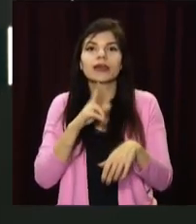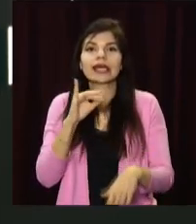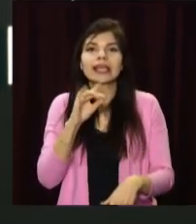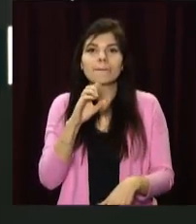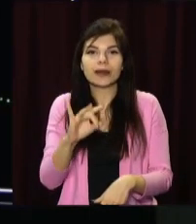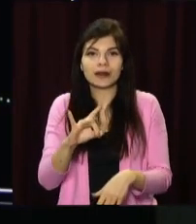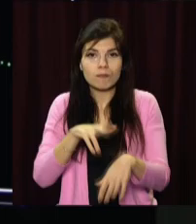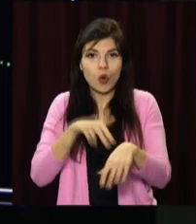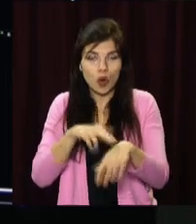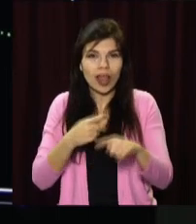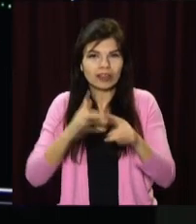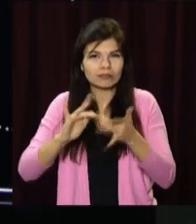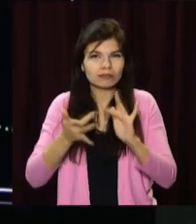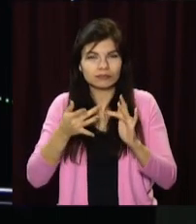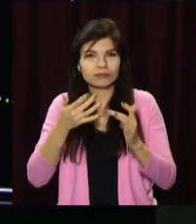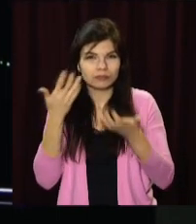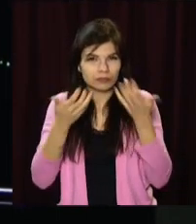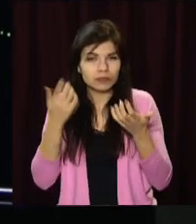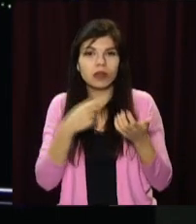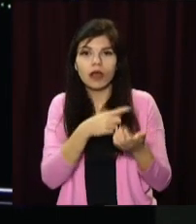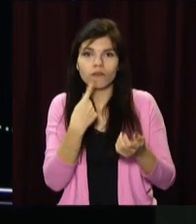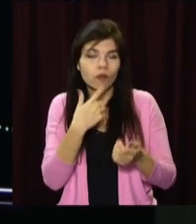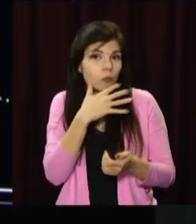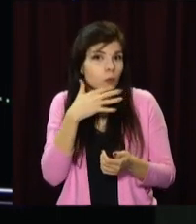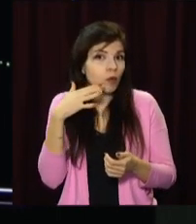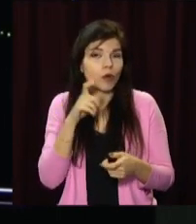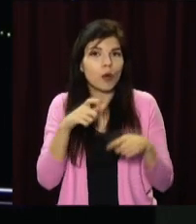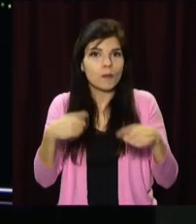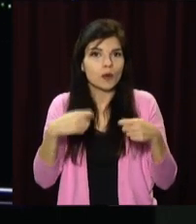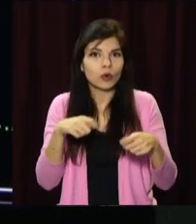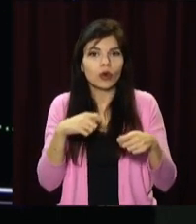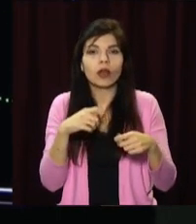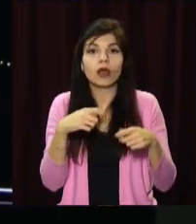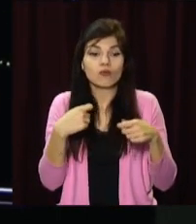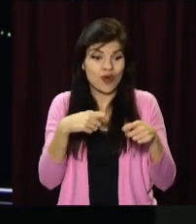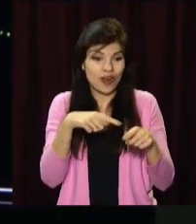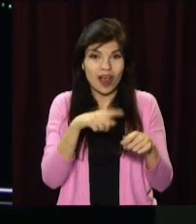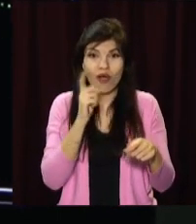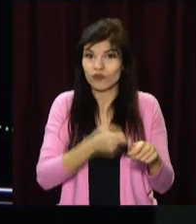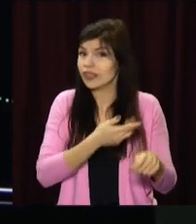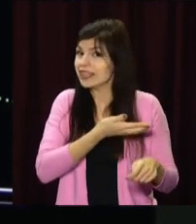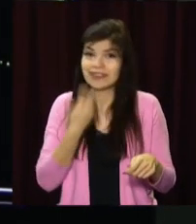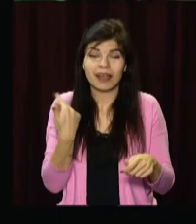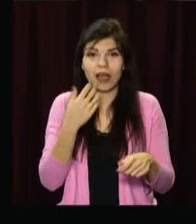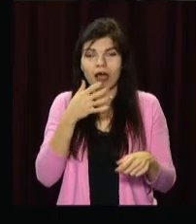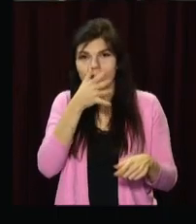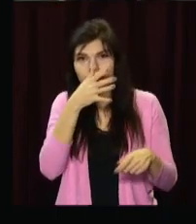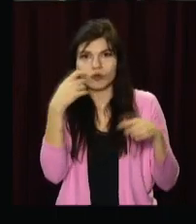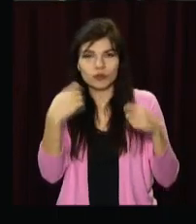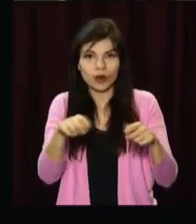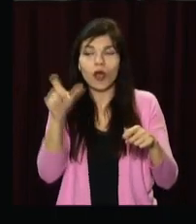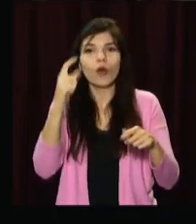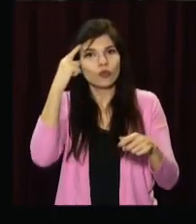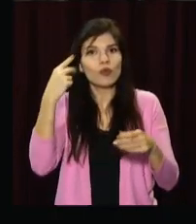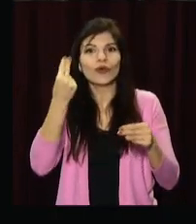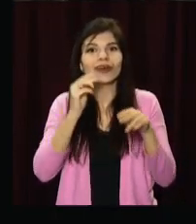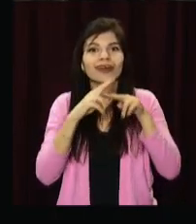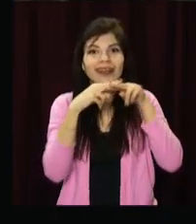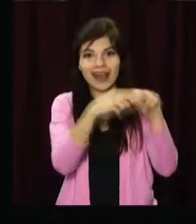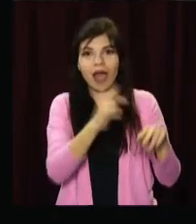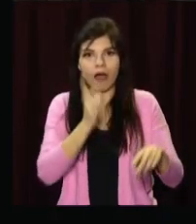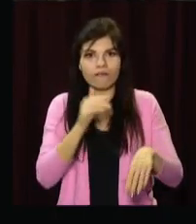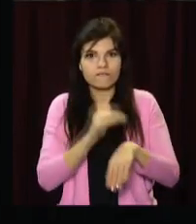України надійшло понад 30 тисяч звернень щодо шахрайства в інтернеті. Найбільше розпосюджена схема аферистів – продаж